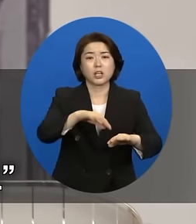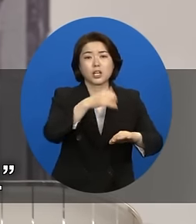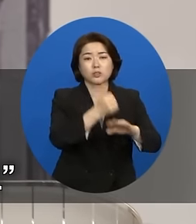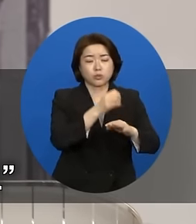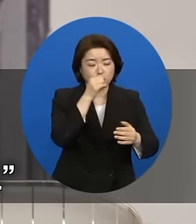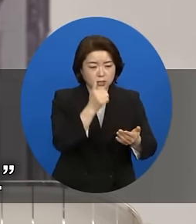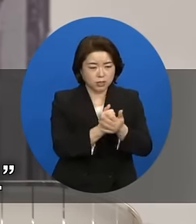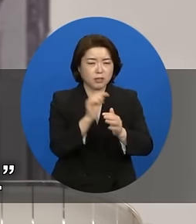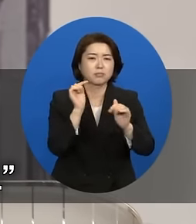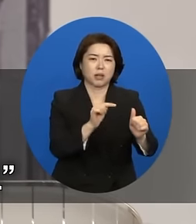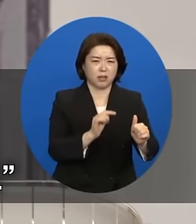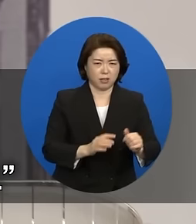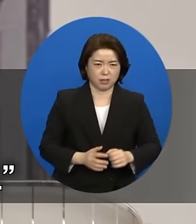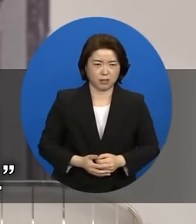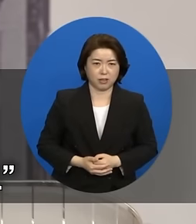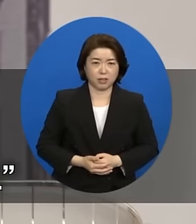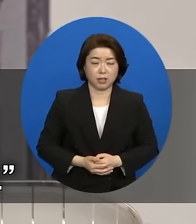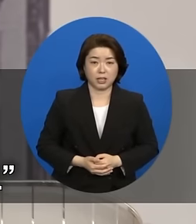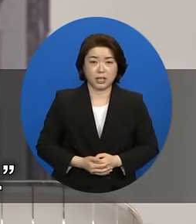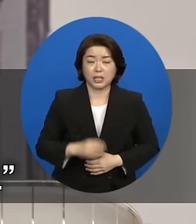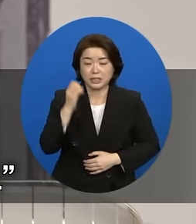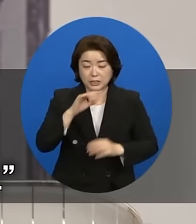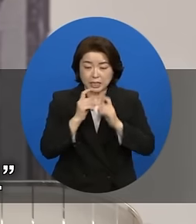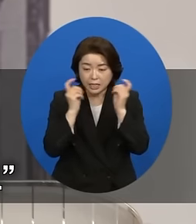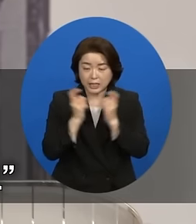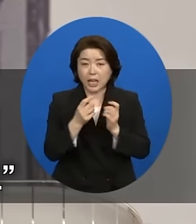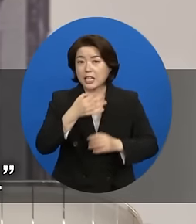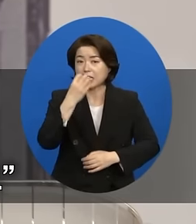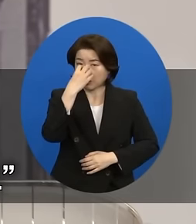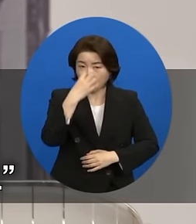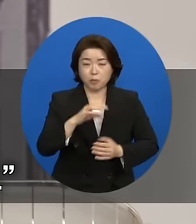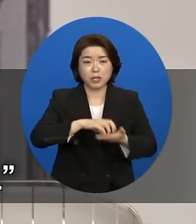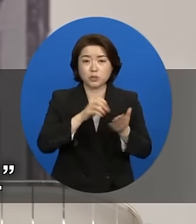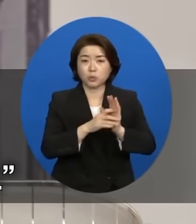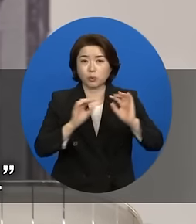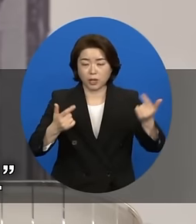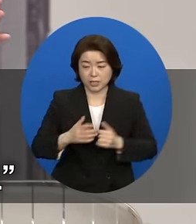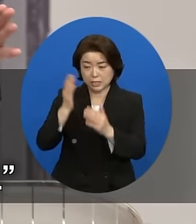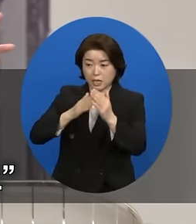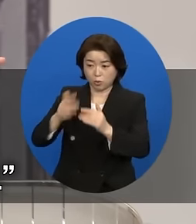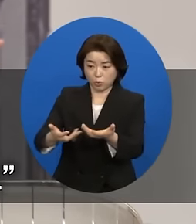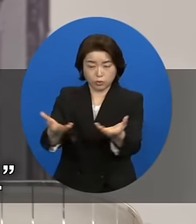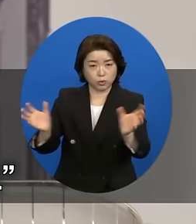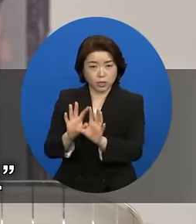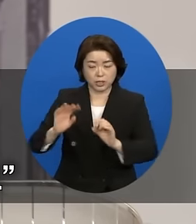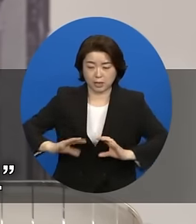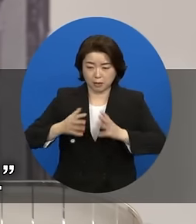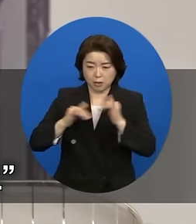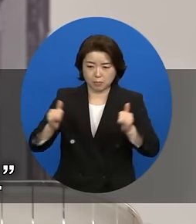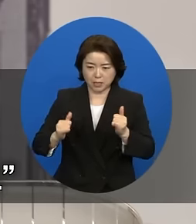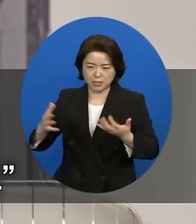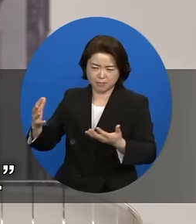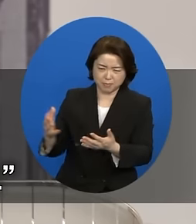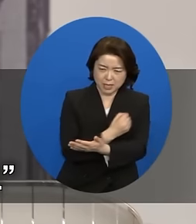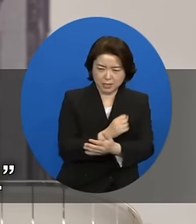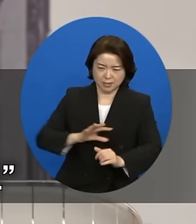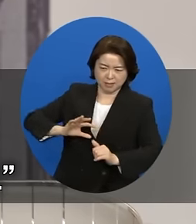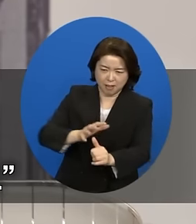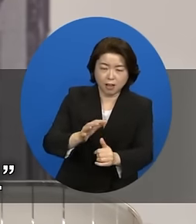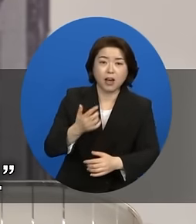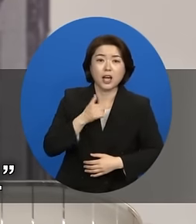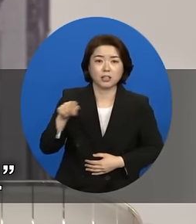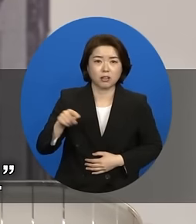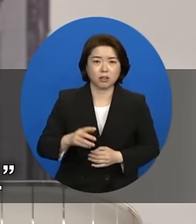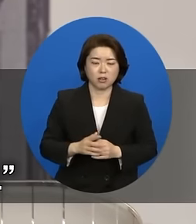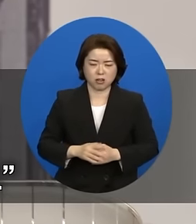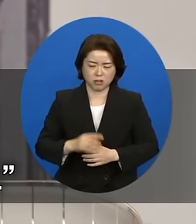죄를 지적합니다. 단지 왕의 개인의 교만 정도가 아니고 공적인 영역에서 백성들을 착취했던 것,